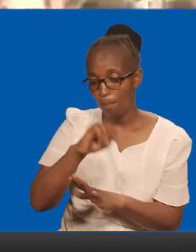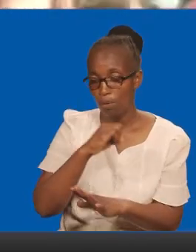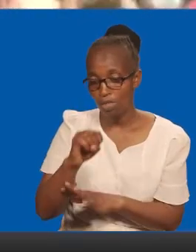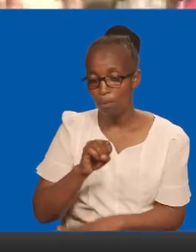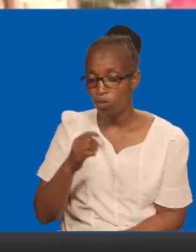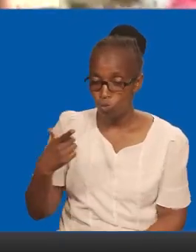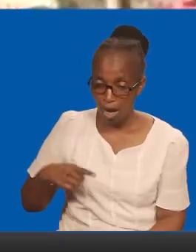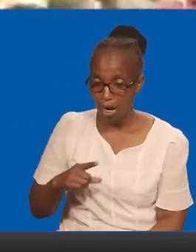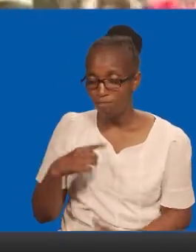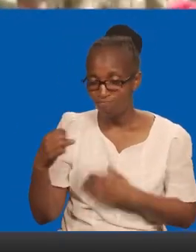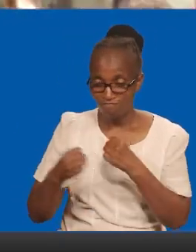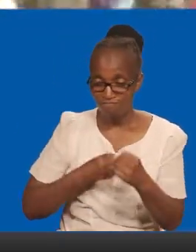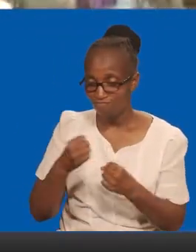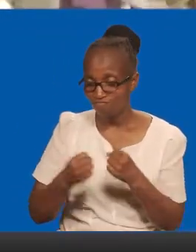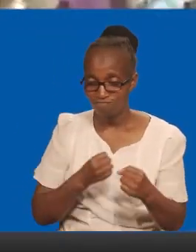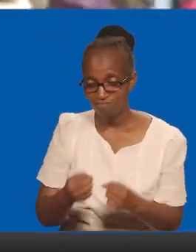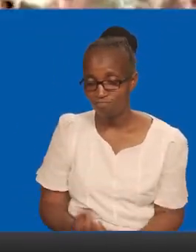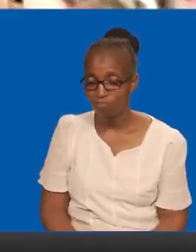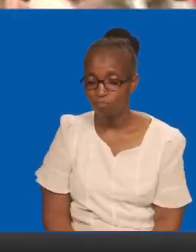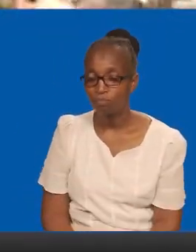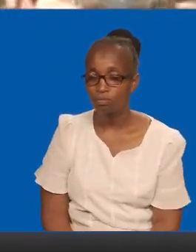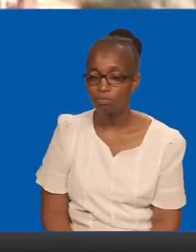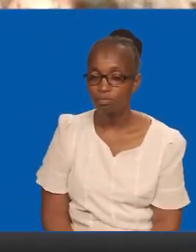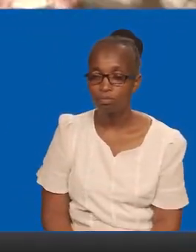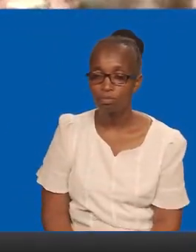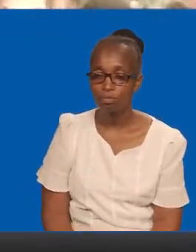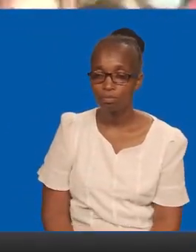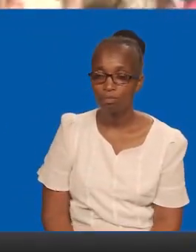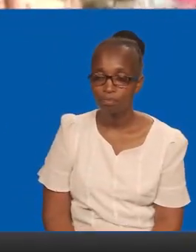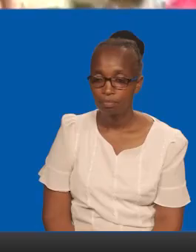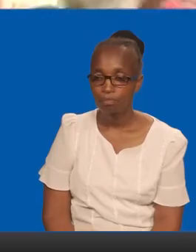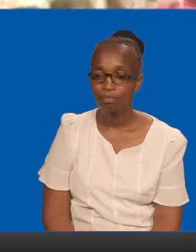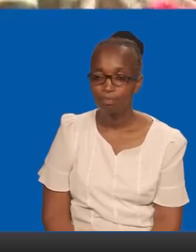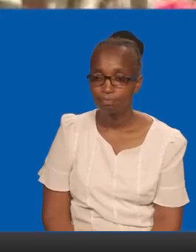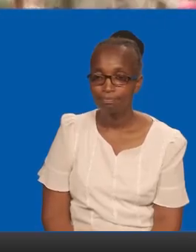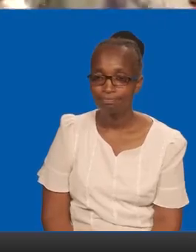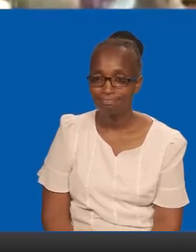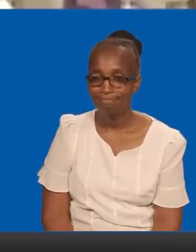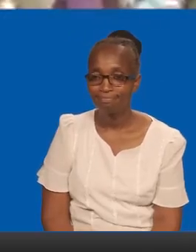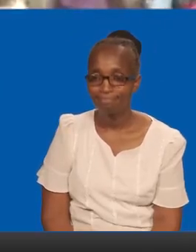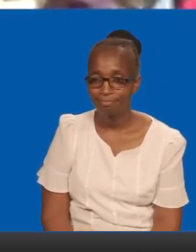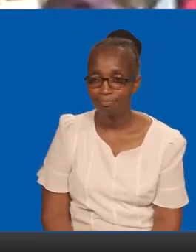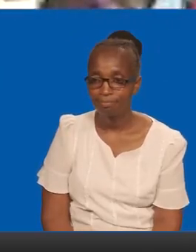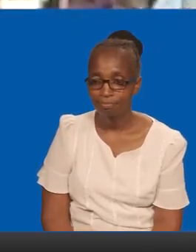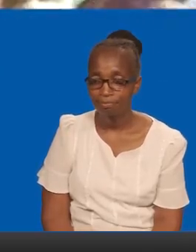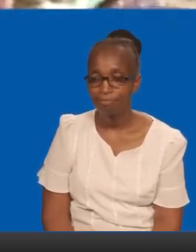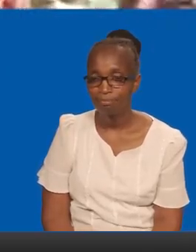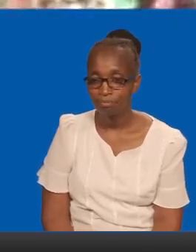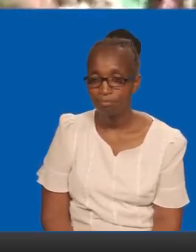uongozi wake hautakubali vitendo kama hivyo. Kiote na habari zenu. Kaende,